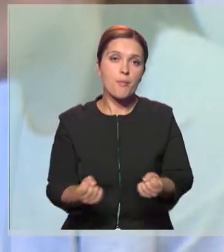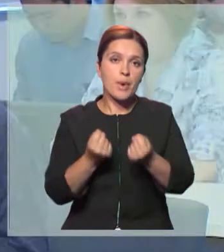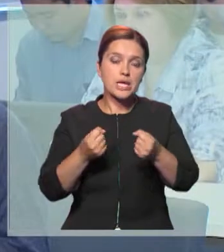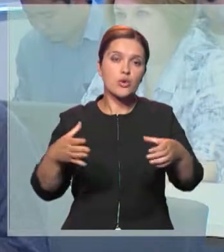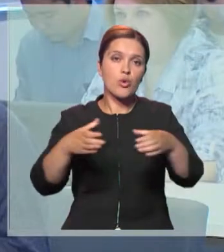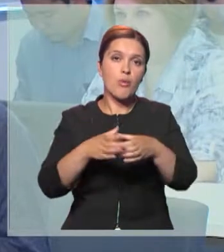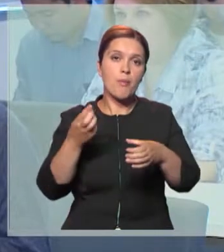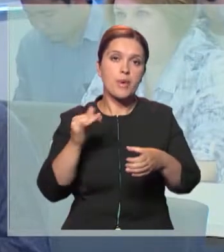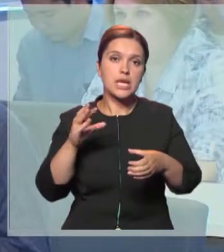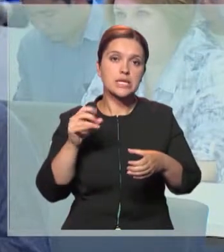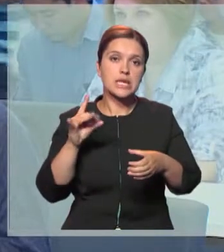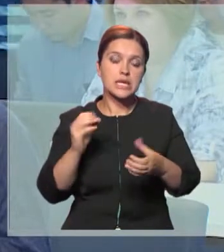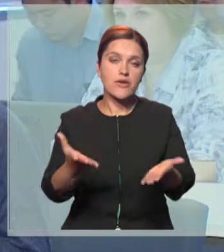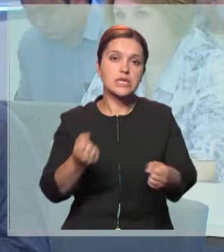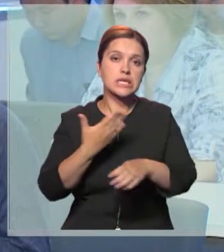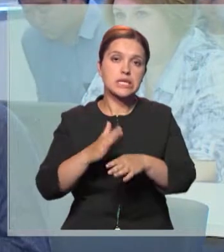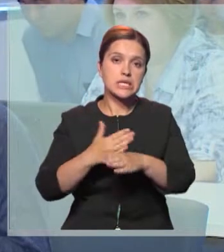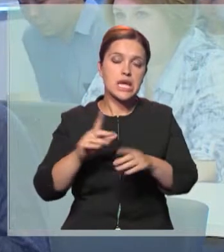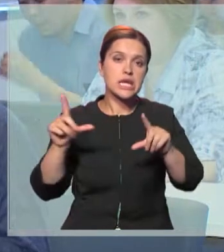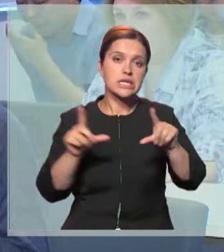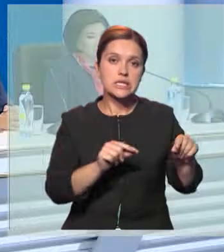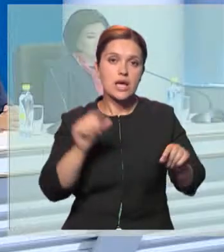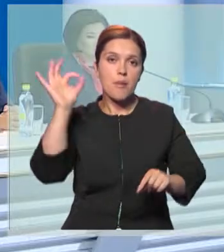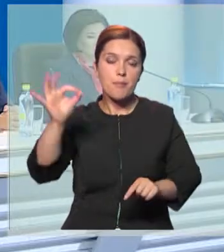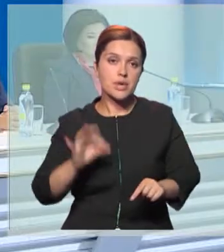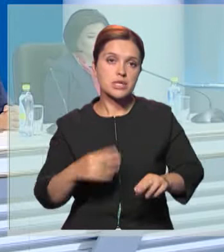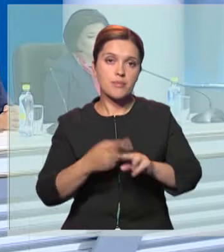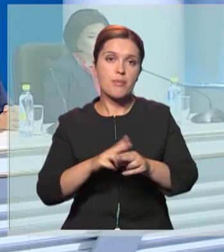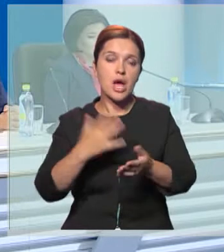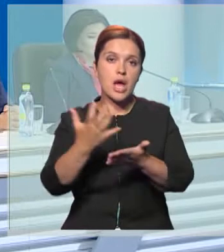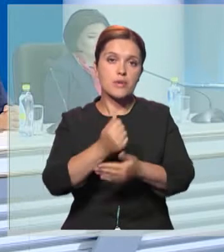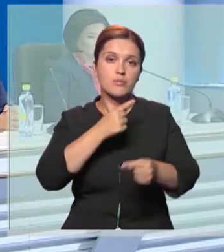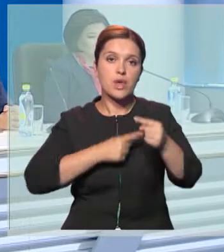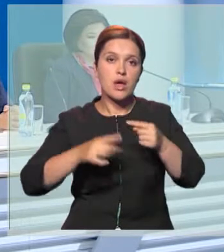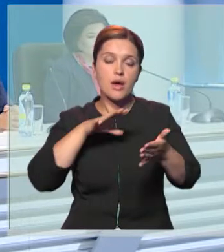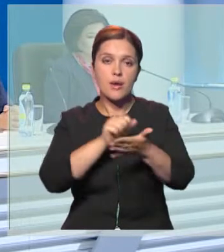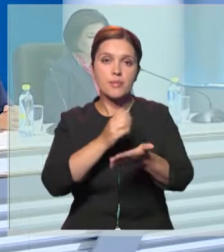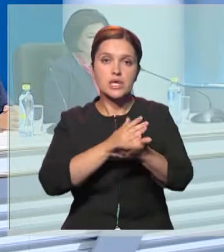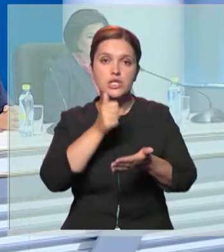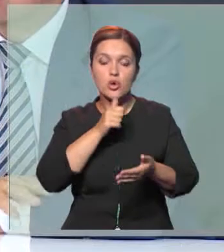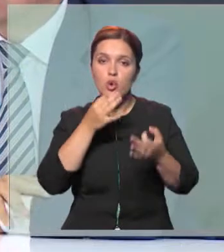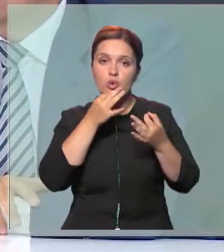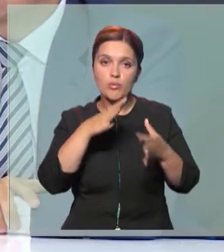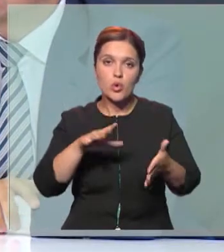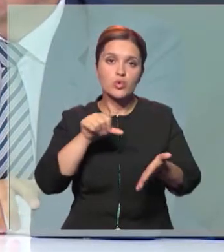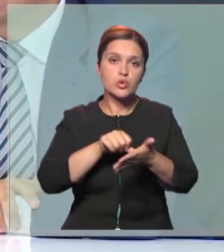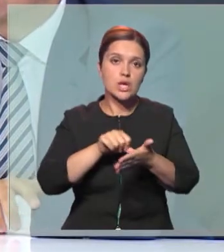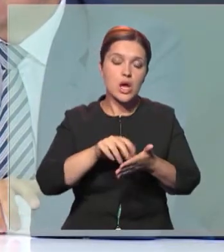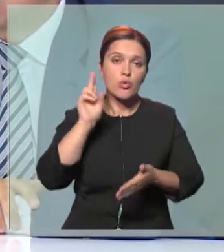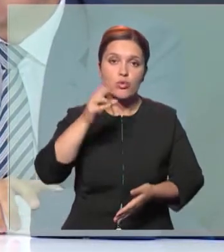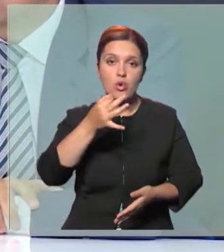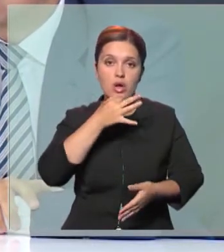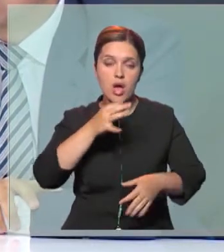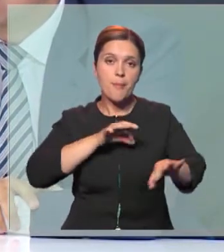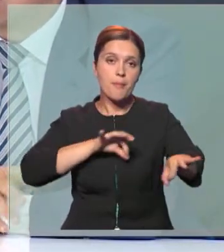холдинга «Байтерек», взяв кредит под низкий процент. При этом подыскать инвестора есть шанс у любого участника.